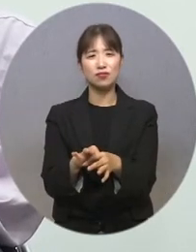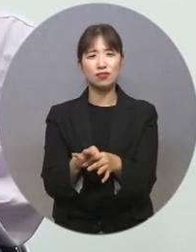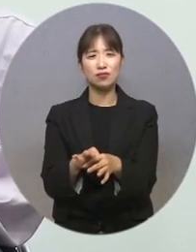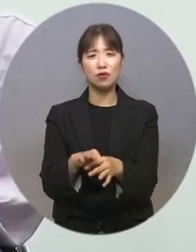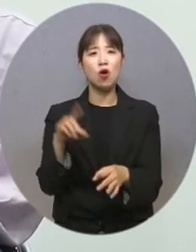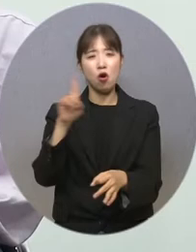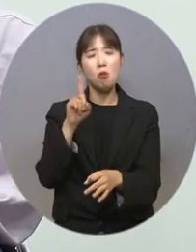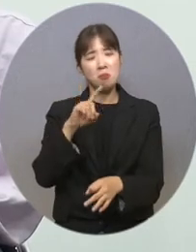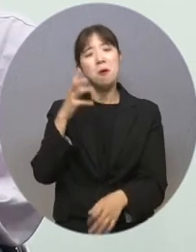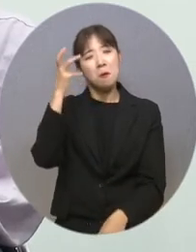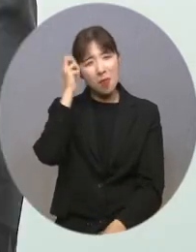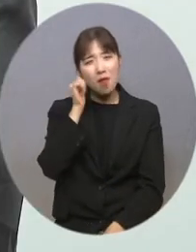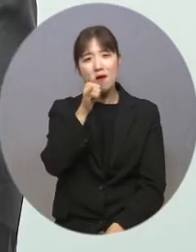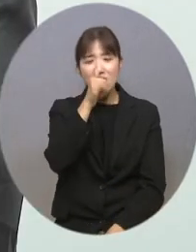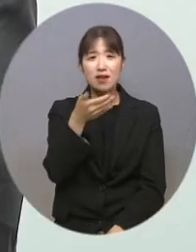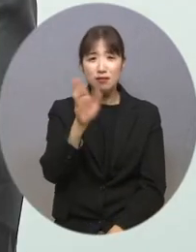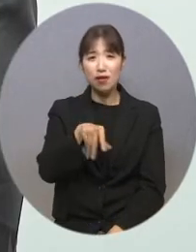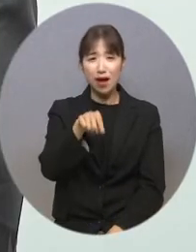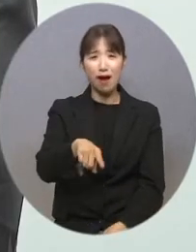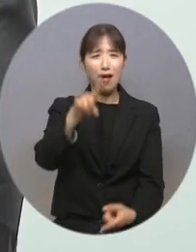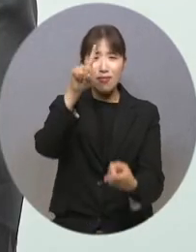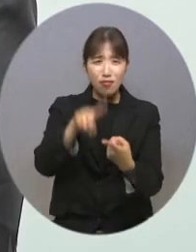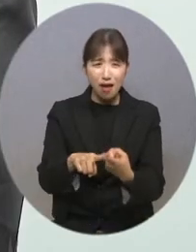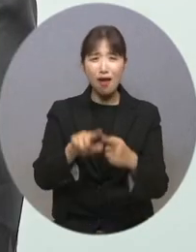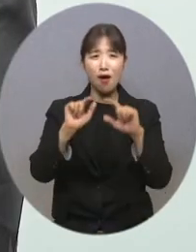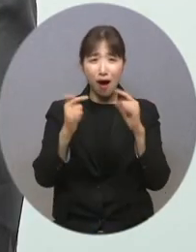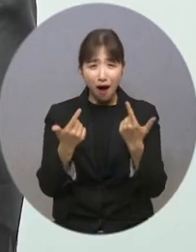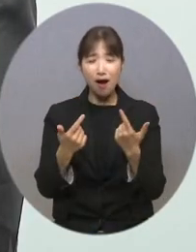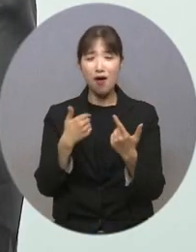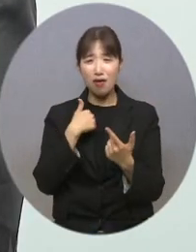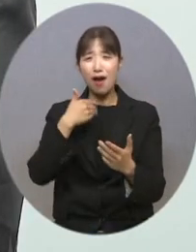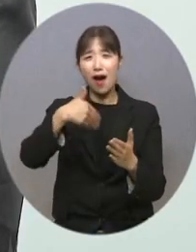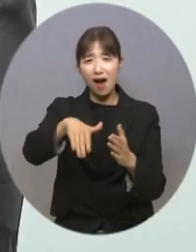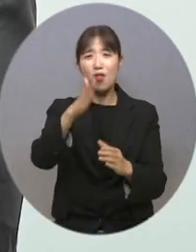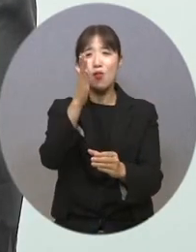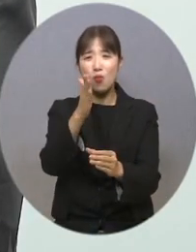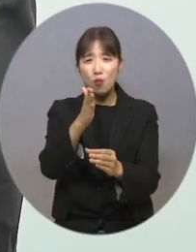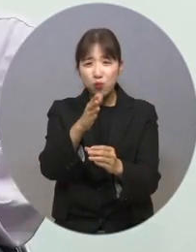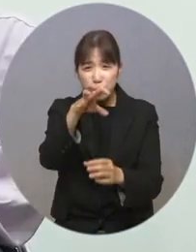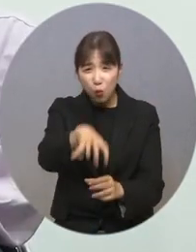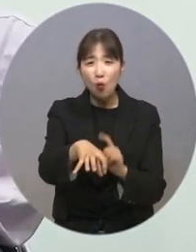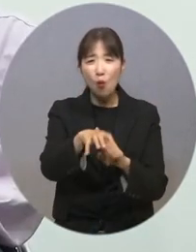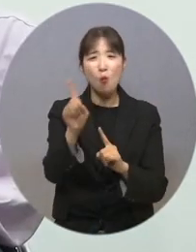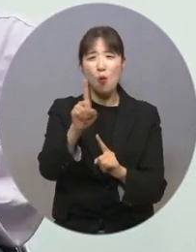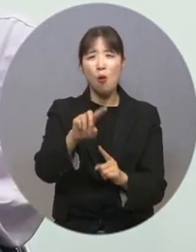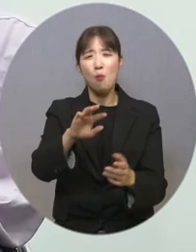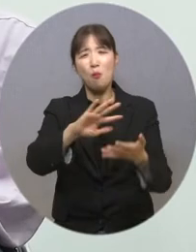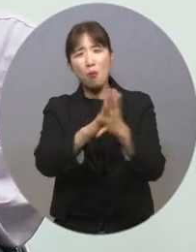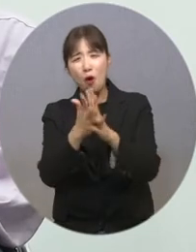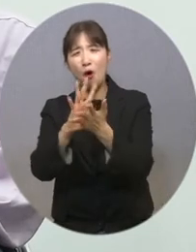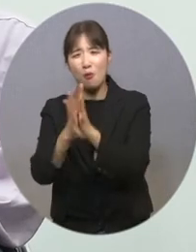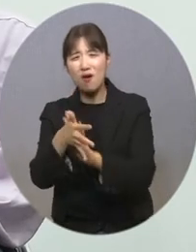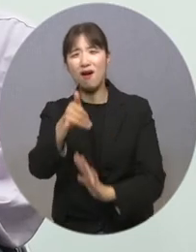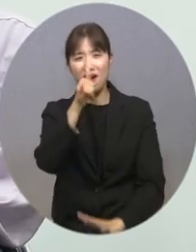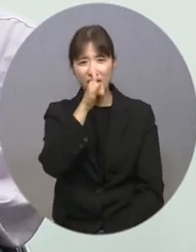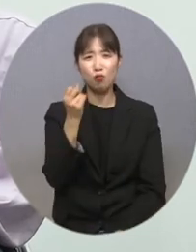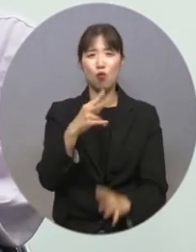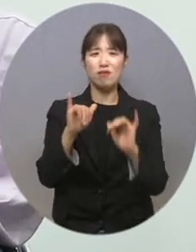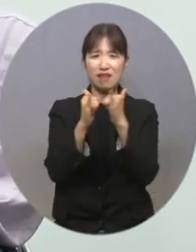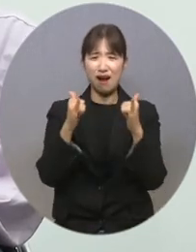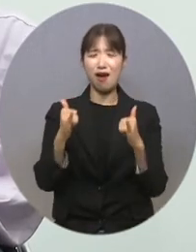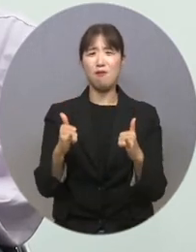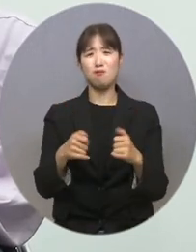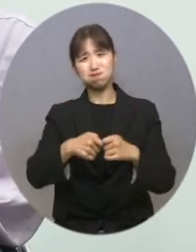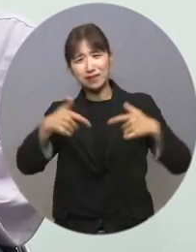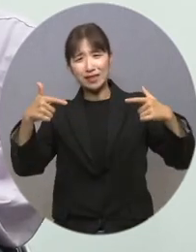어느정도 웨어 놓았다고 해도 그곳이 그대로 있는게 아니라 갔던 곳의 변수가 드시는 e95 왜 사람이 갑자기 많고 이름 것들